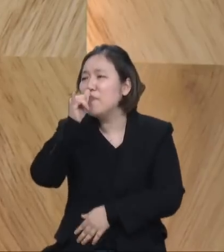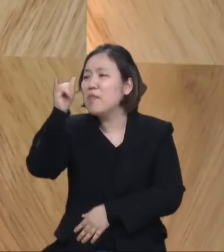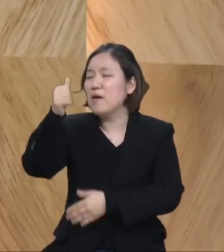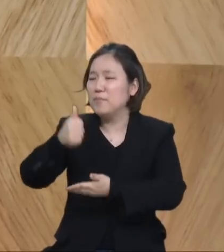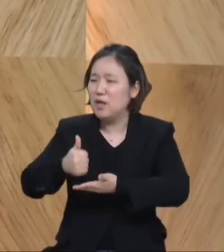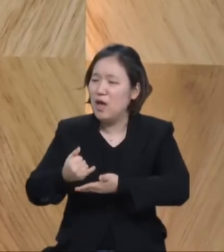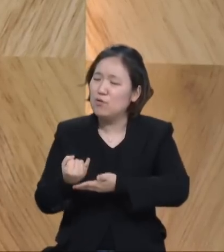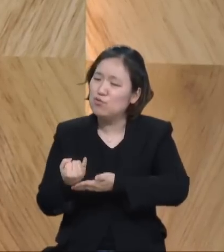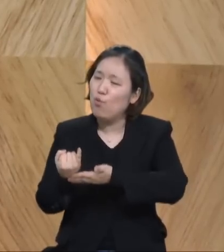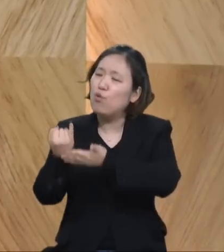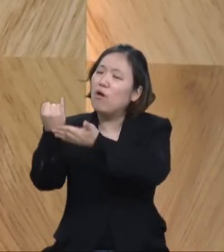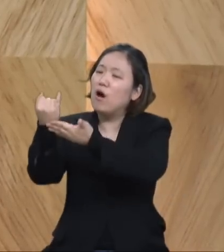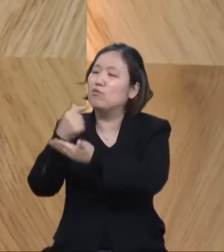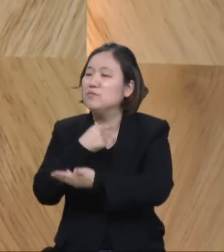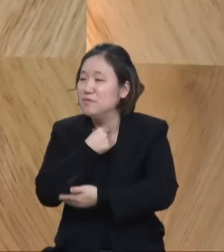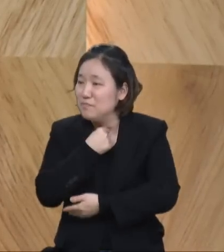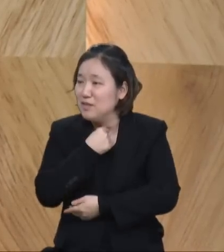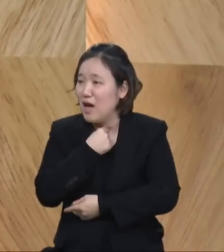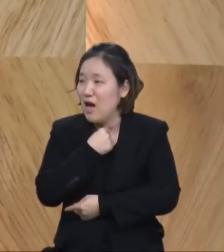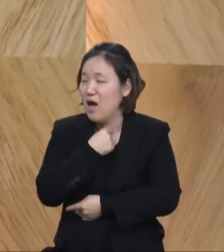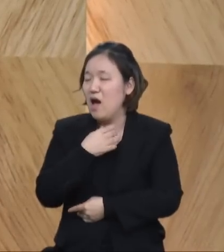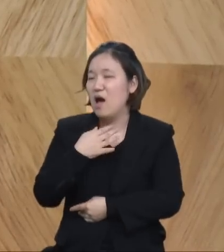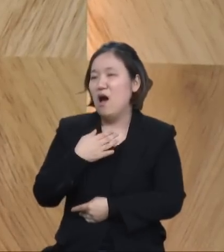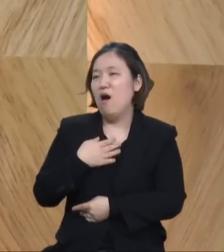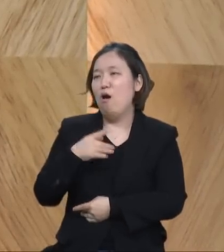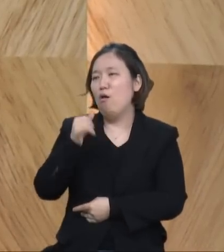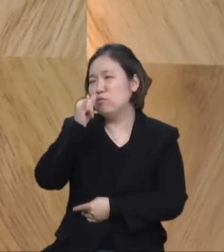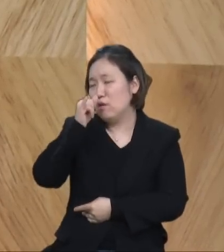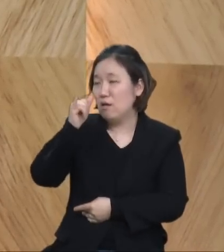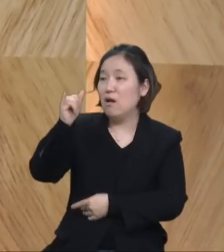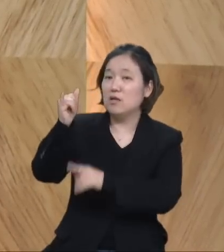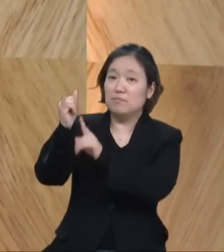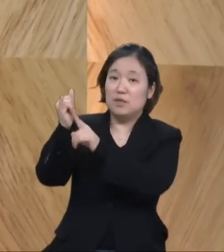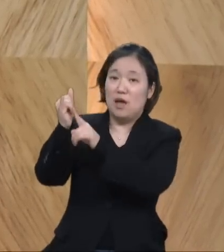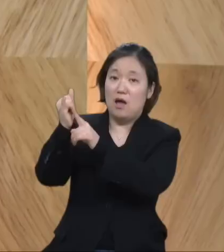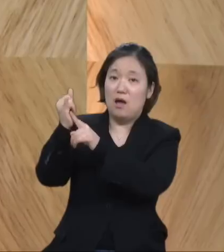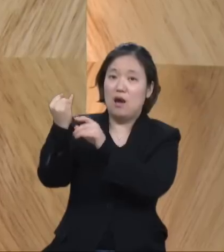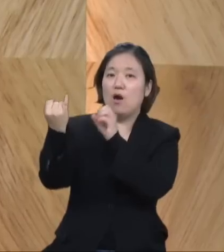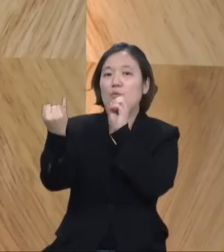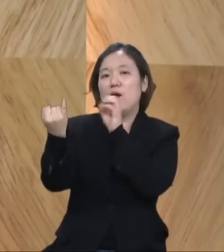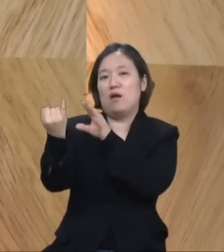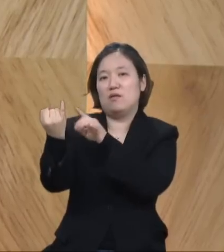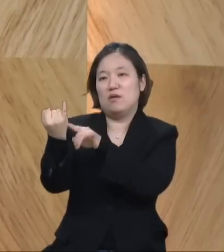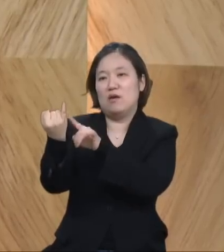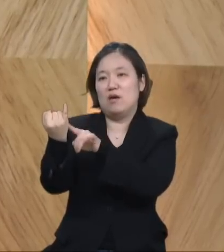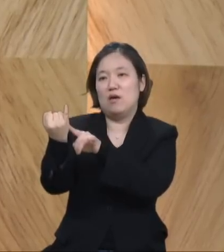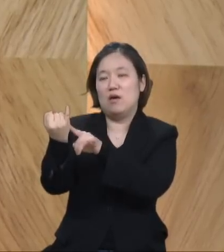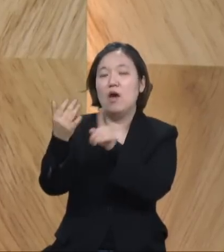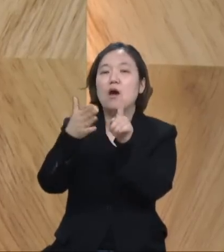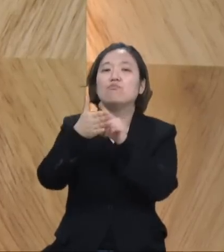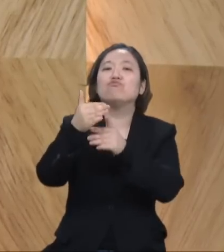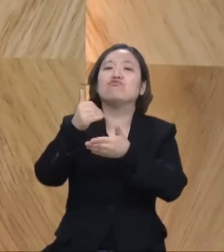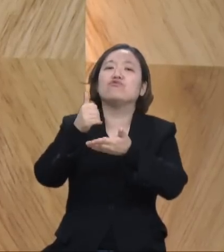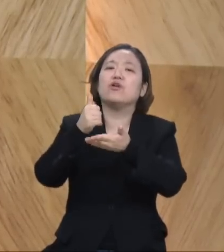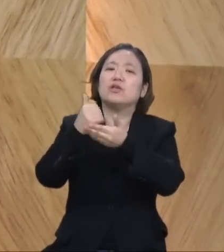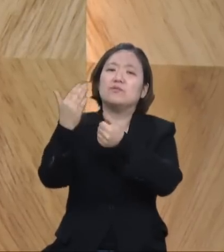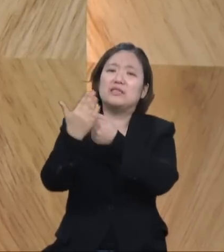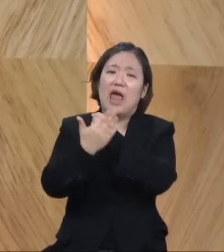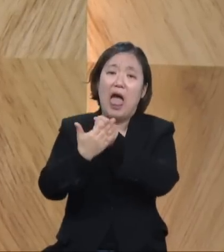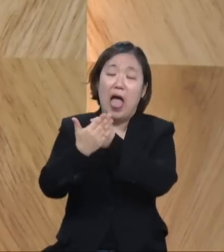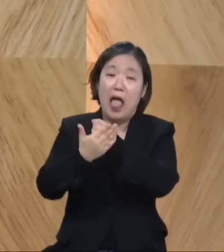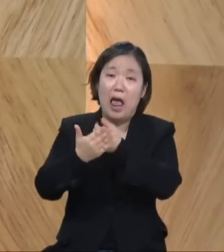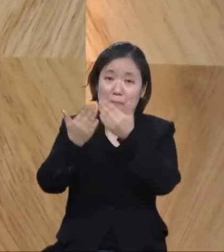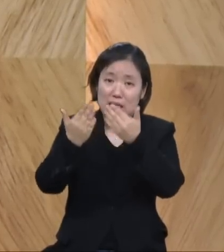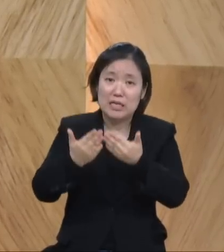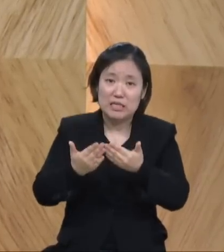제가 스님이지만 존경스럽습니다 대단하십니다 대단하십니다 부처님 은혜 받으셨으니 뭐 원래